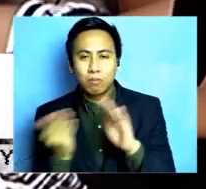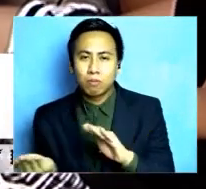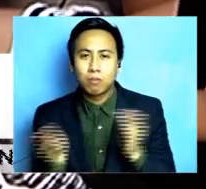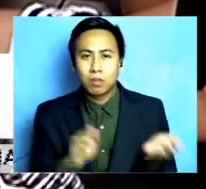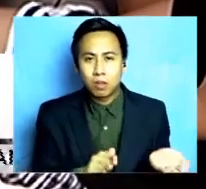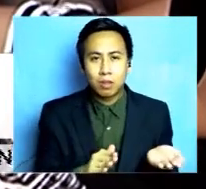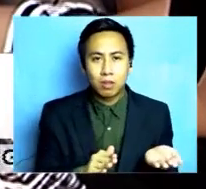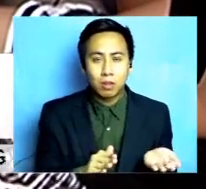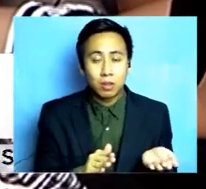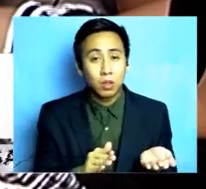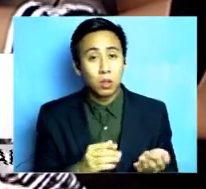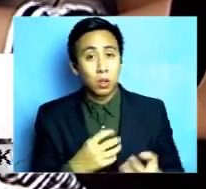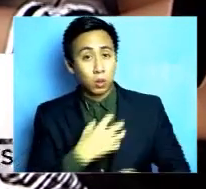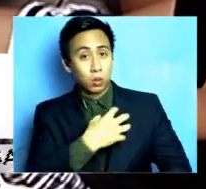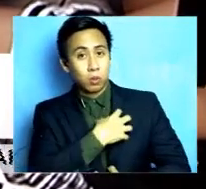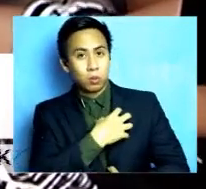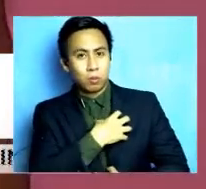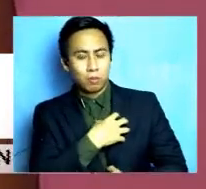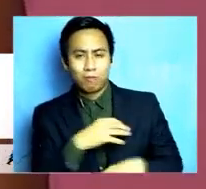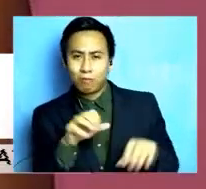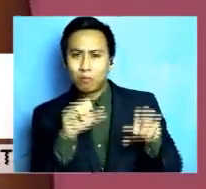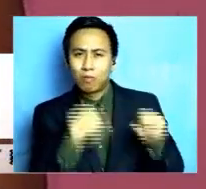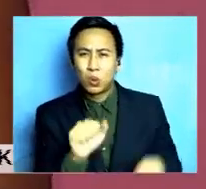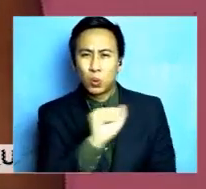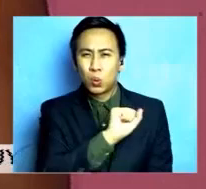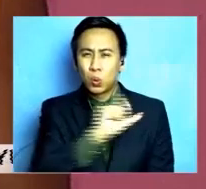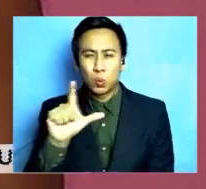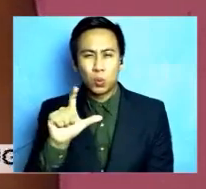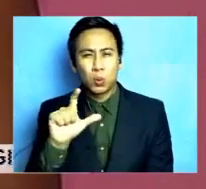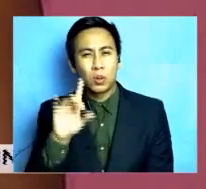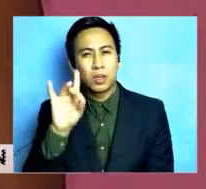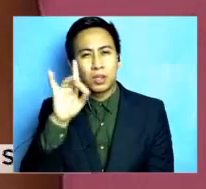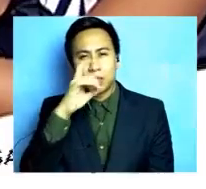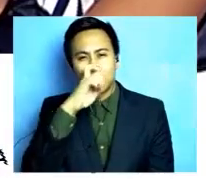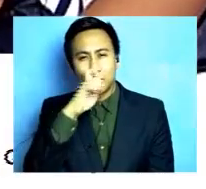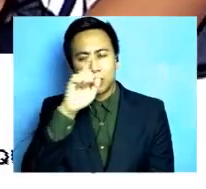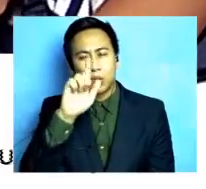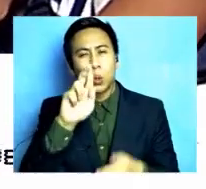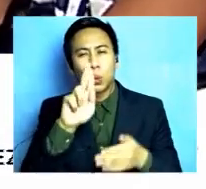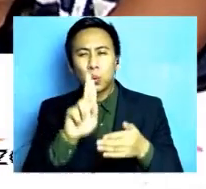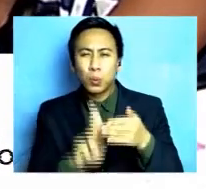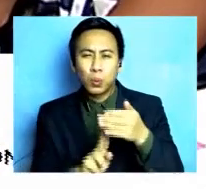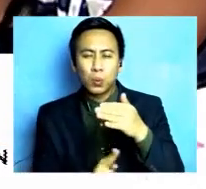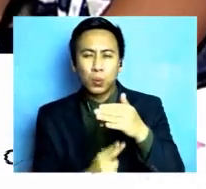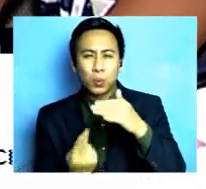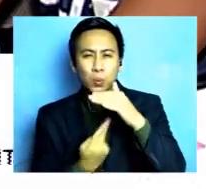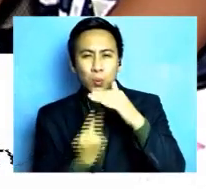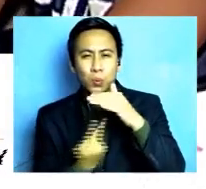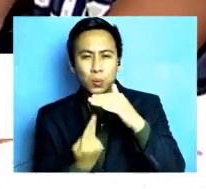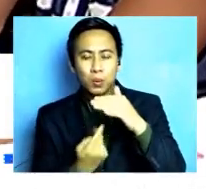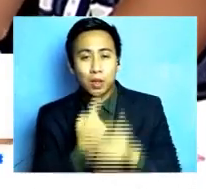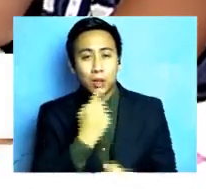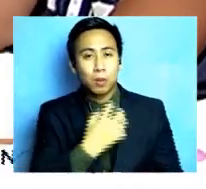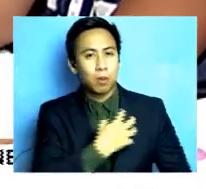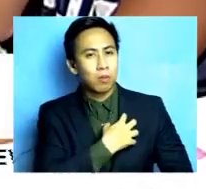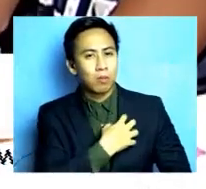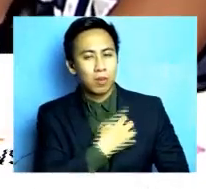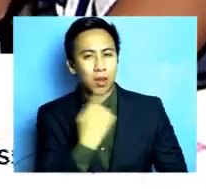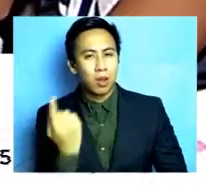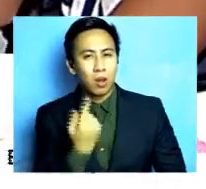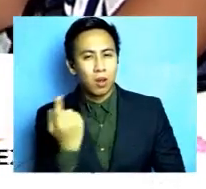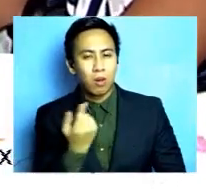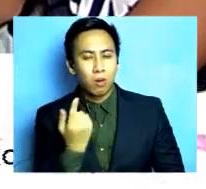ang 6 na sospek na pawang mga menor de edad kabilang mismong sumaksak sa biktima. Hinala ng mga pulis na pagtripan lang si